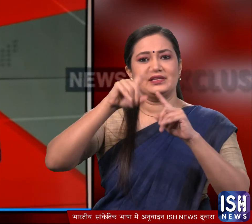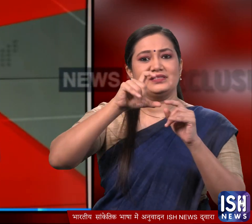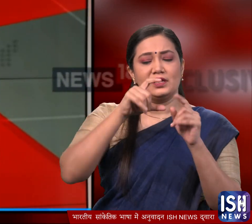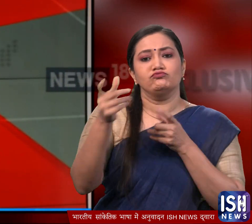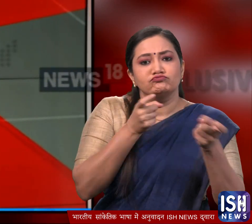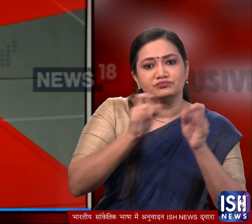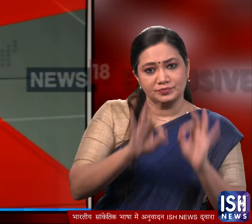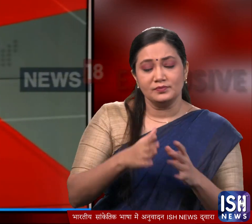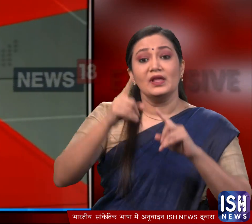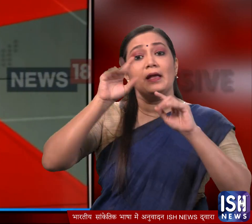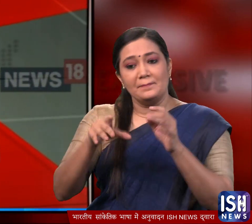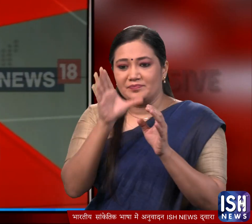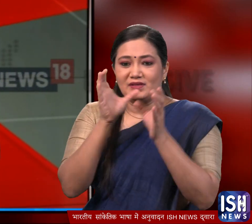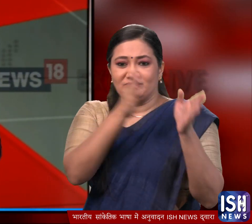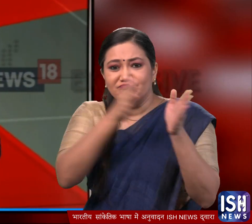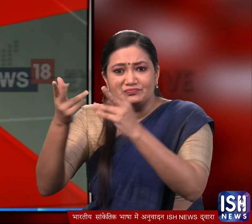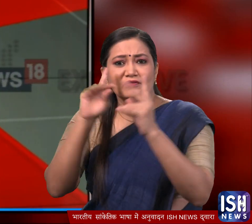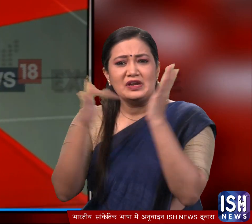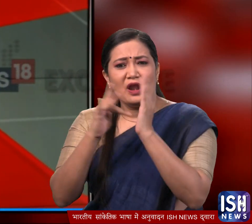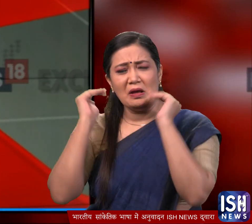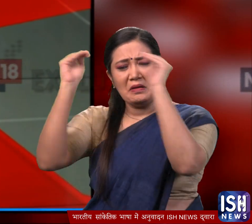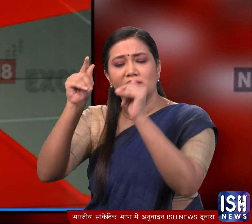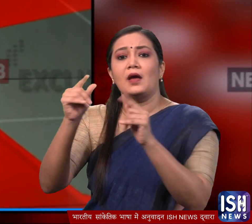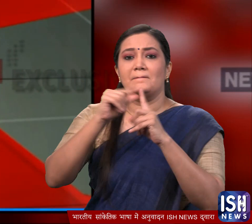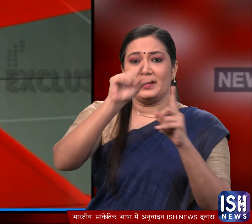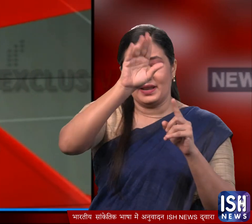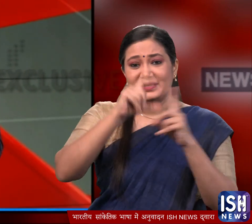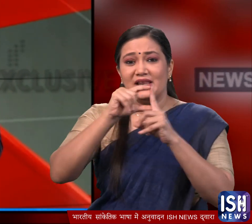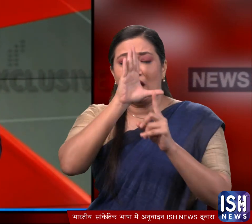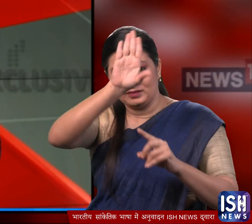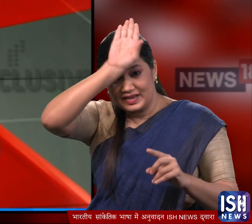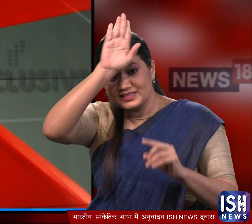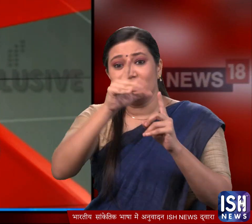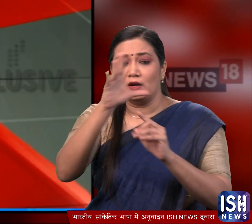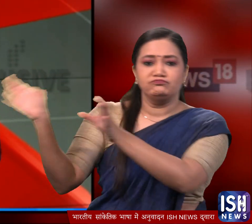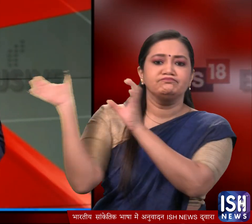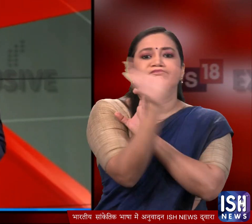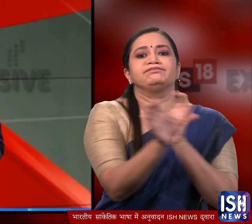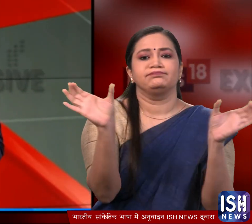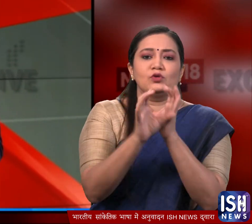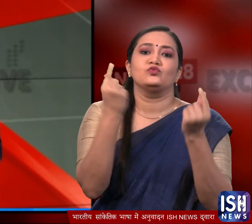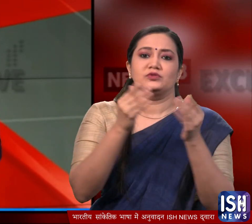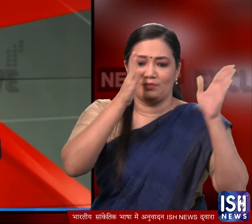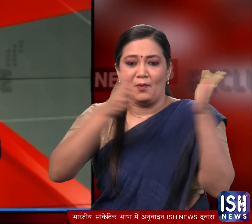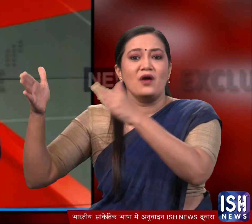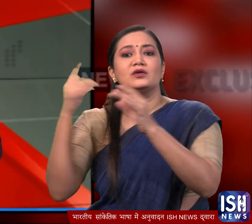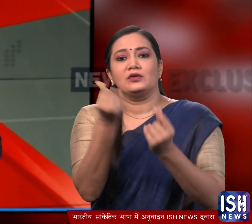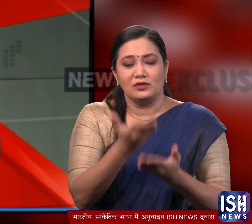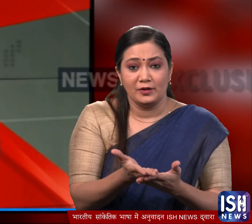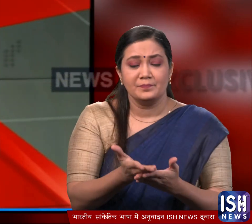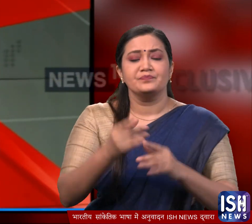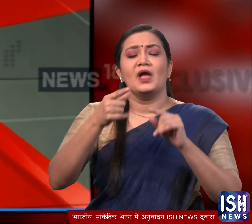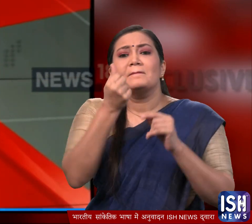अब उसी तेजस एक्सप्रेस से अत्याधुनिक डिब्बों को पटना और दिल्ली के बीच चलने वाली राजधानी एक्सप्रेस में इस्तेमाल किया जा रहा है, जिनके लिए